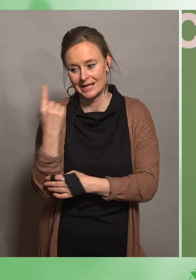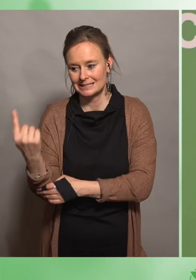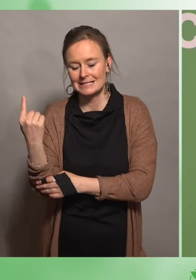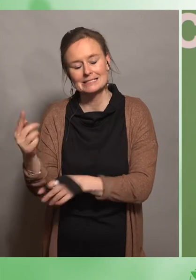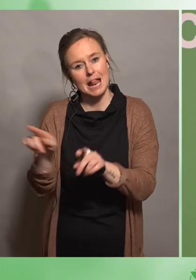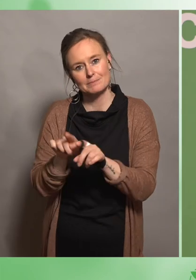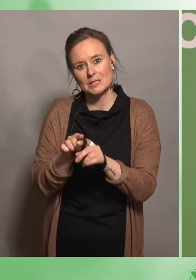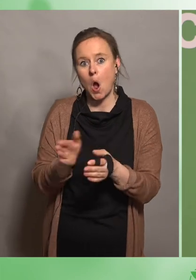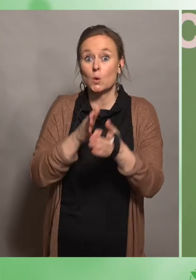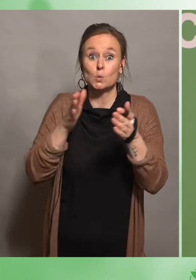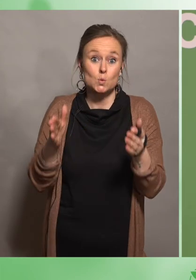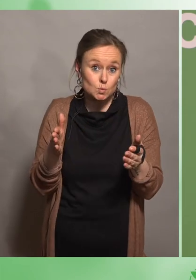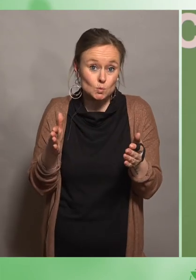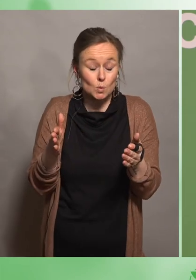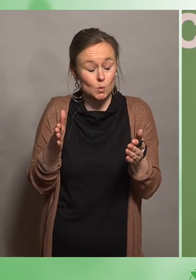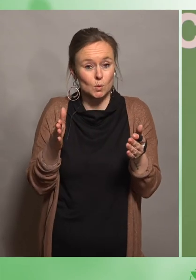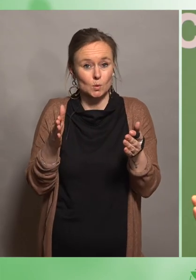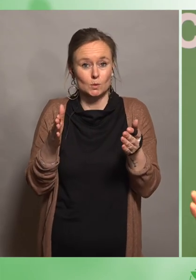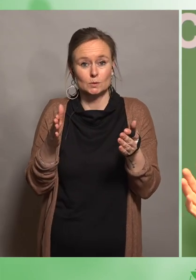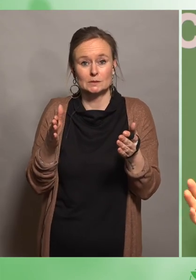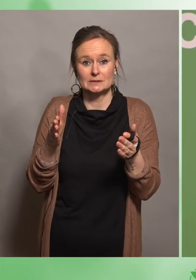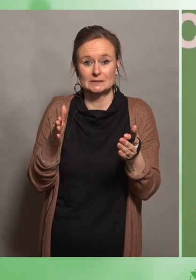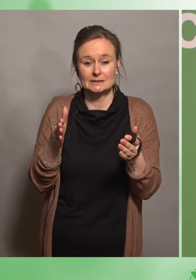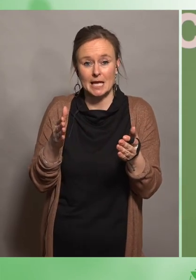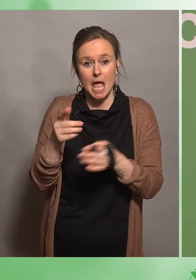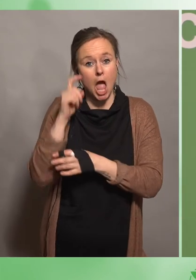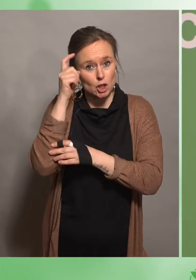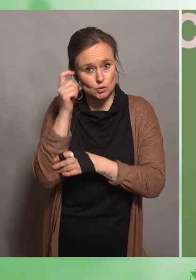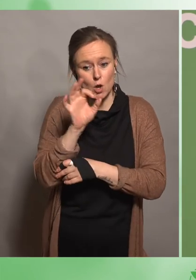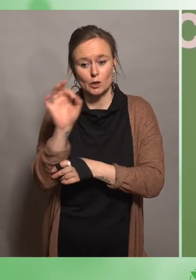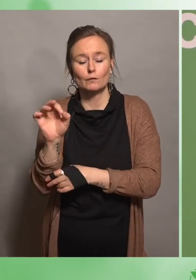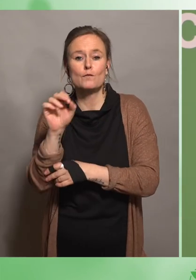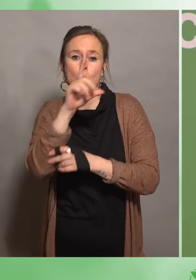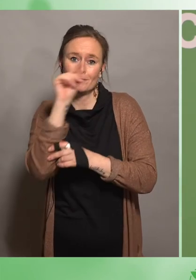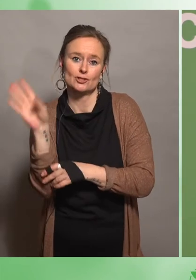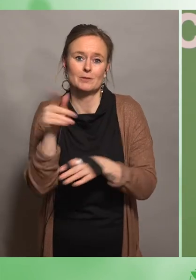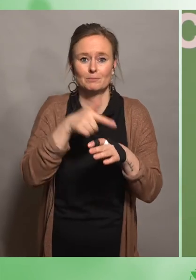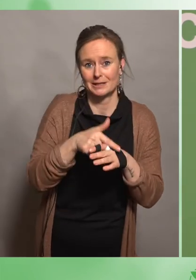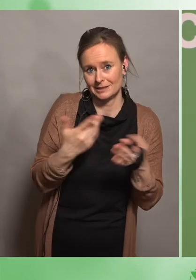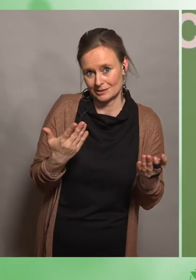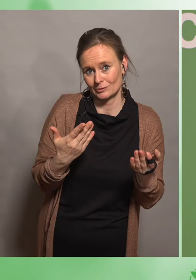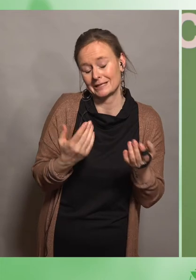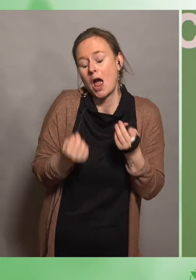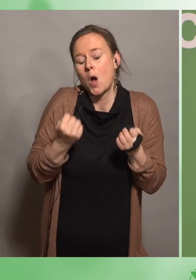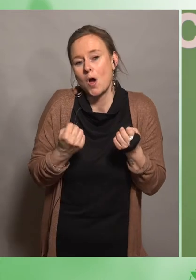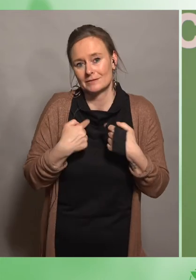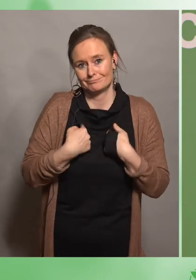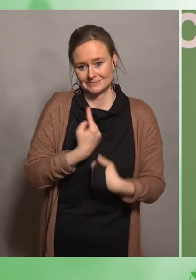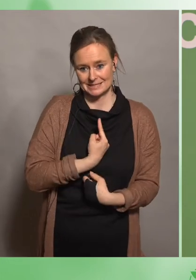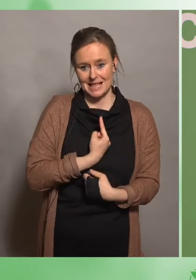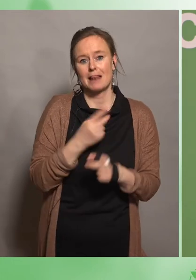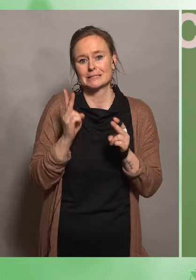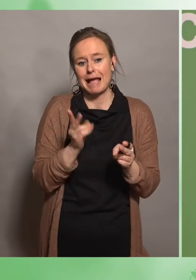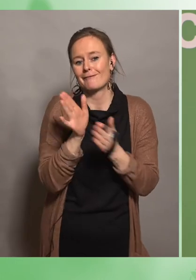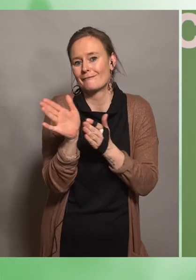Und ich glaube, es tut ihm wirklich leid, dass er nicht da ist. Sie müssen mit mir Vorlieb nehmen. Ich hoffe, ich kann ihn irgendwie vertreten.